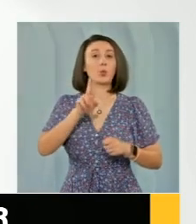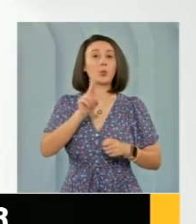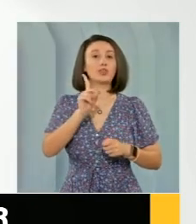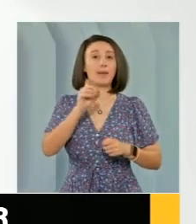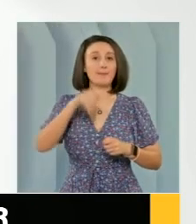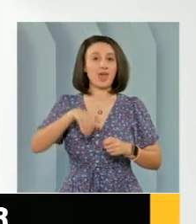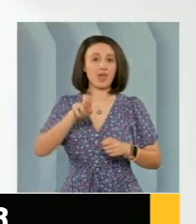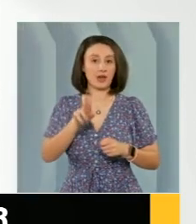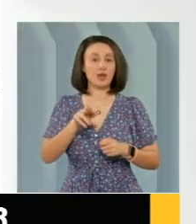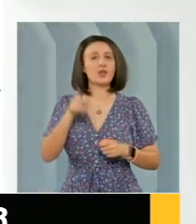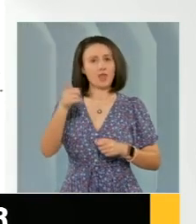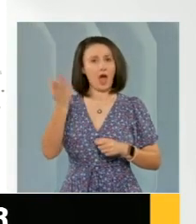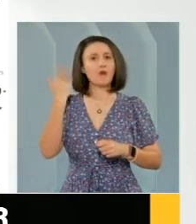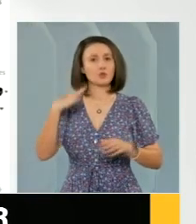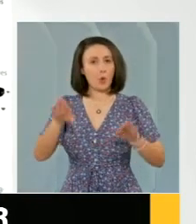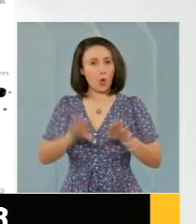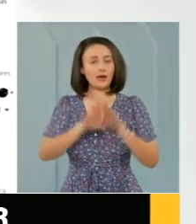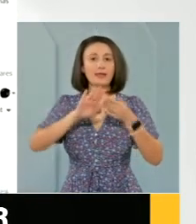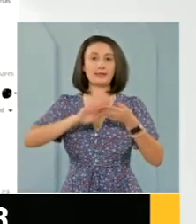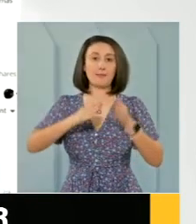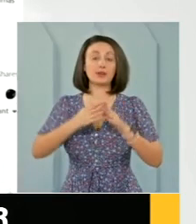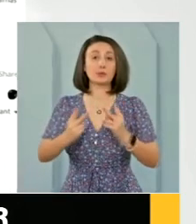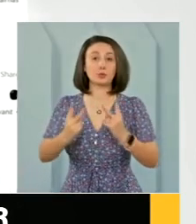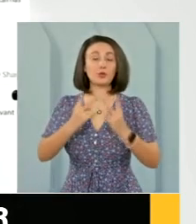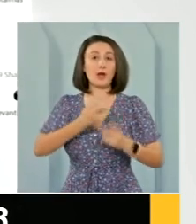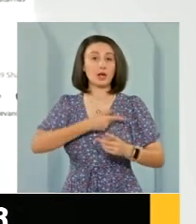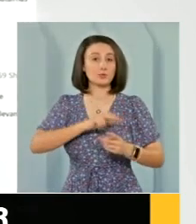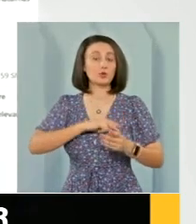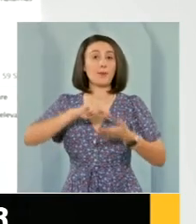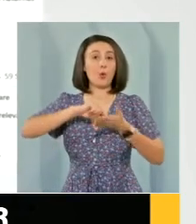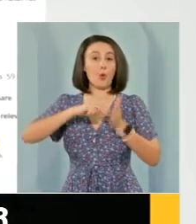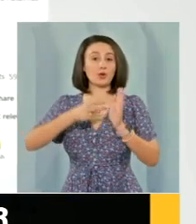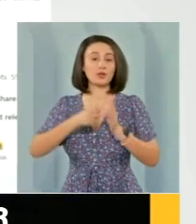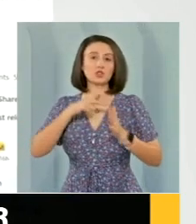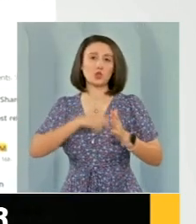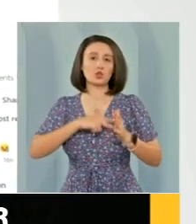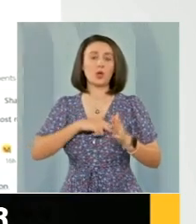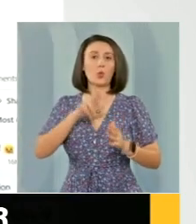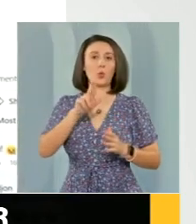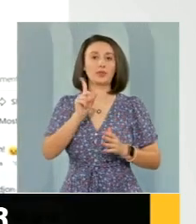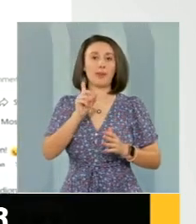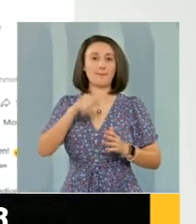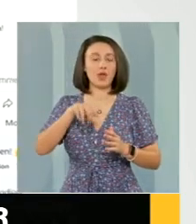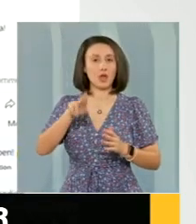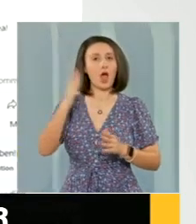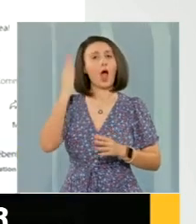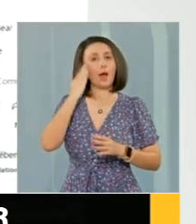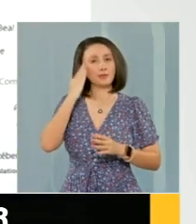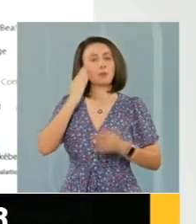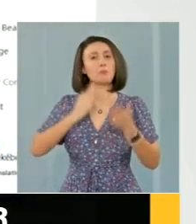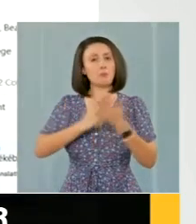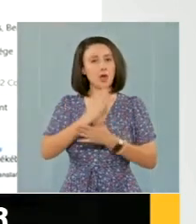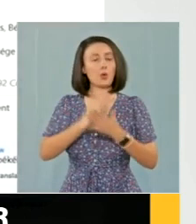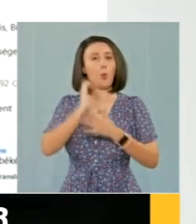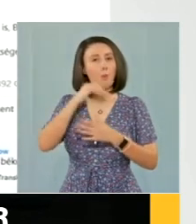b a fost colega noastră în departamentul principal responsabil cu organizarea socială a udă mereu Ne vom aminti mereu ca un om creativ